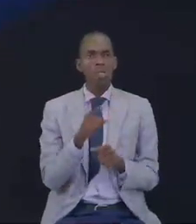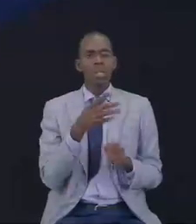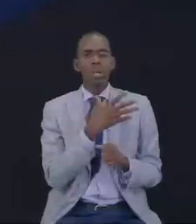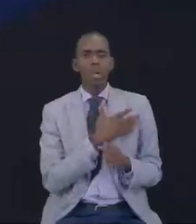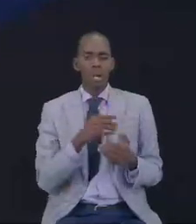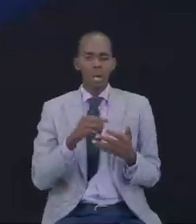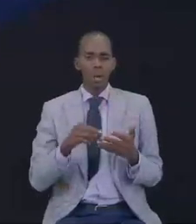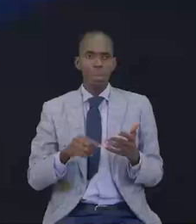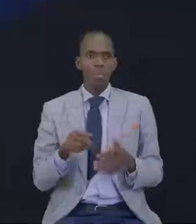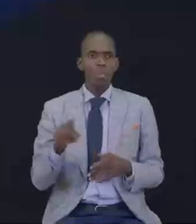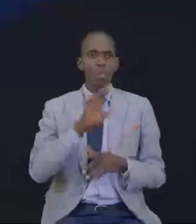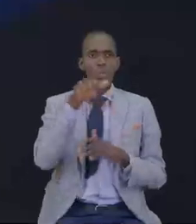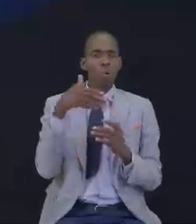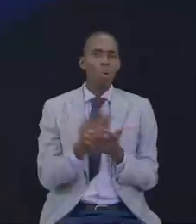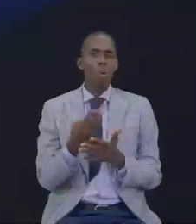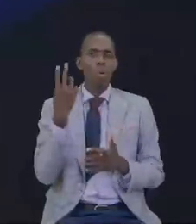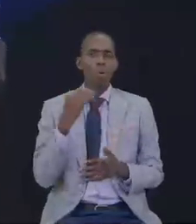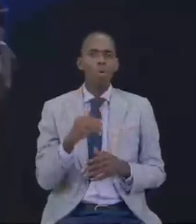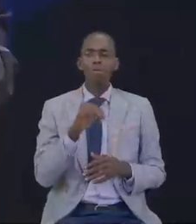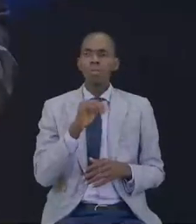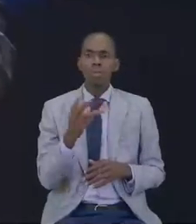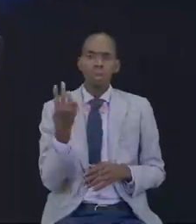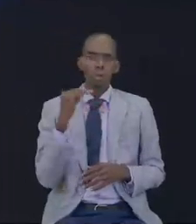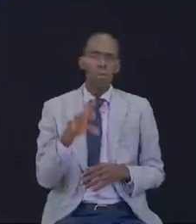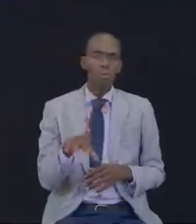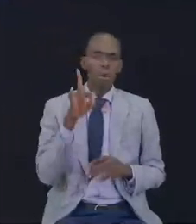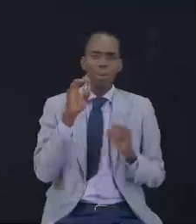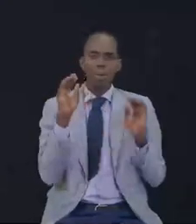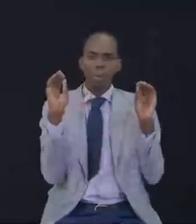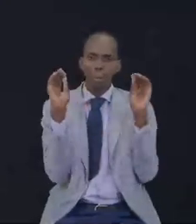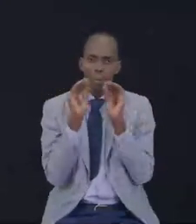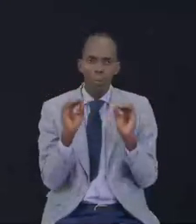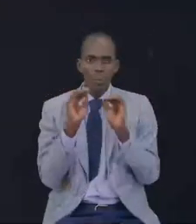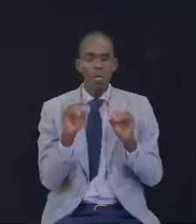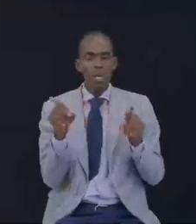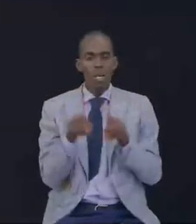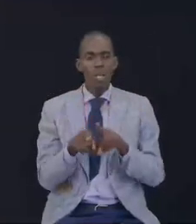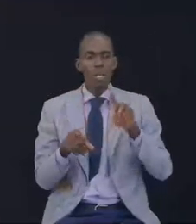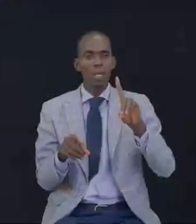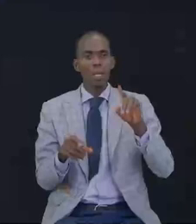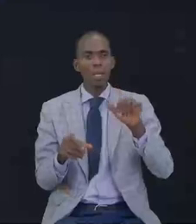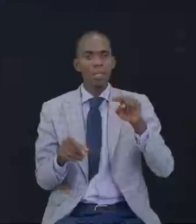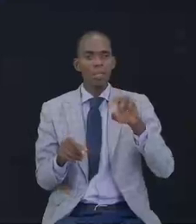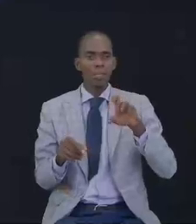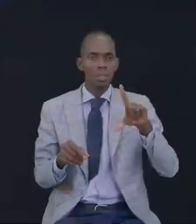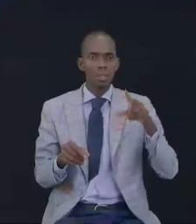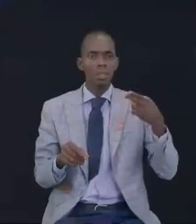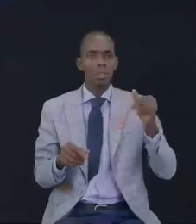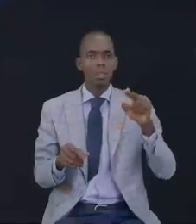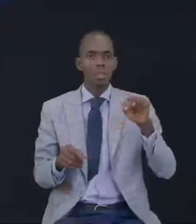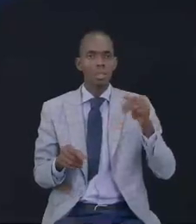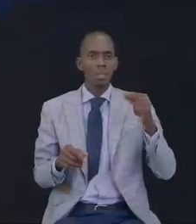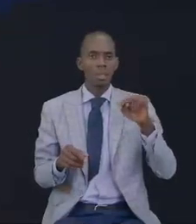gens, il ne s'en trouva aucun comme Daniel, Anania, Michaël et